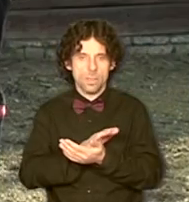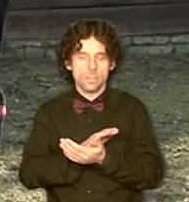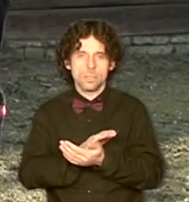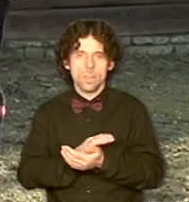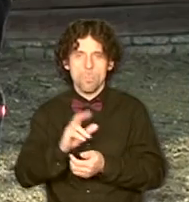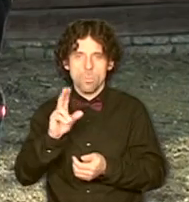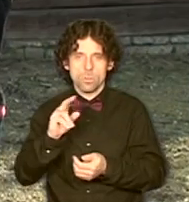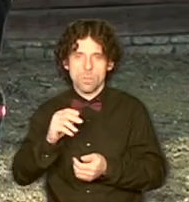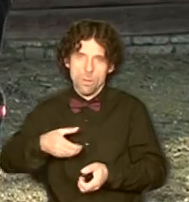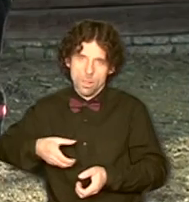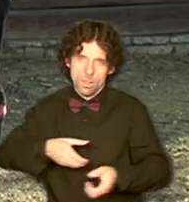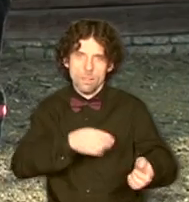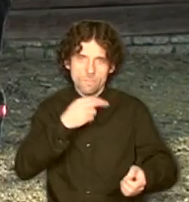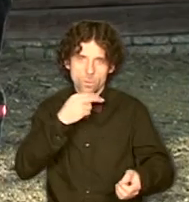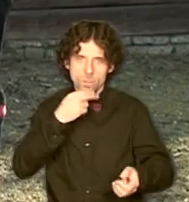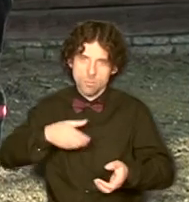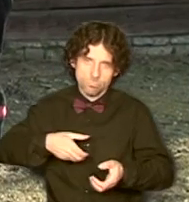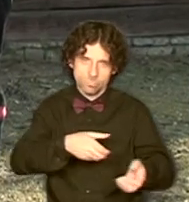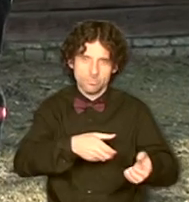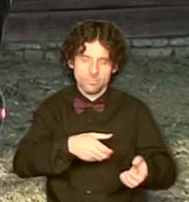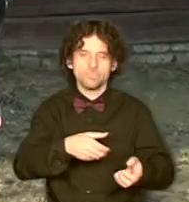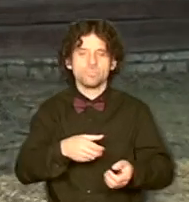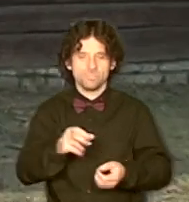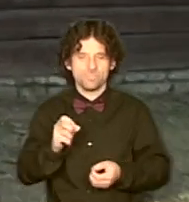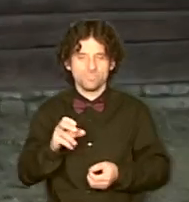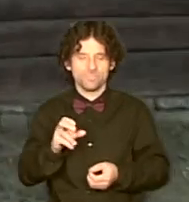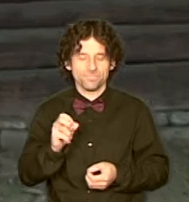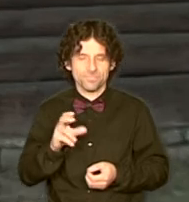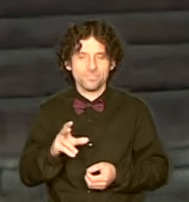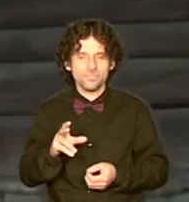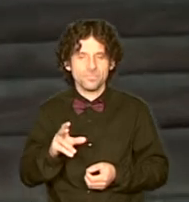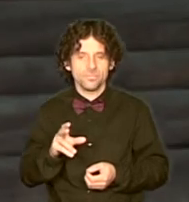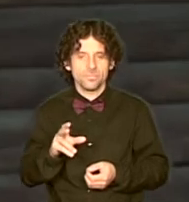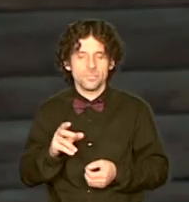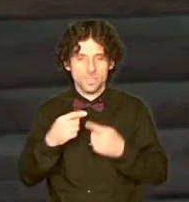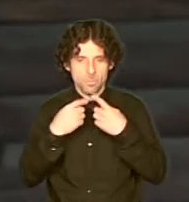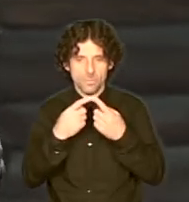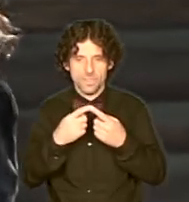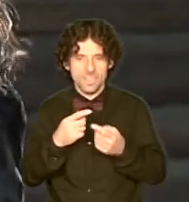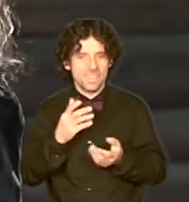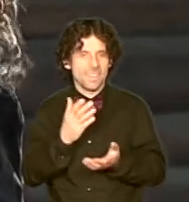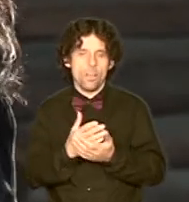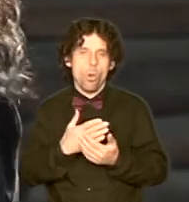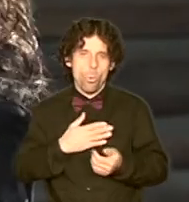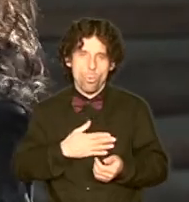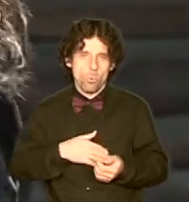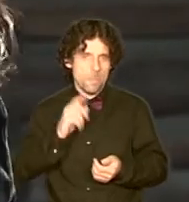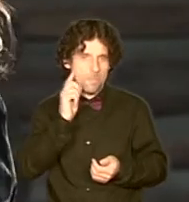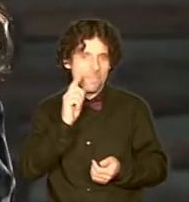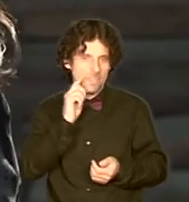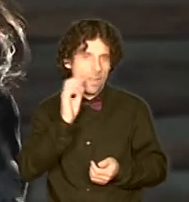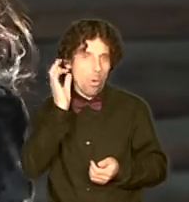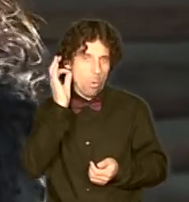dingus, podczas którego panowie polewają panie wodą. I tak, i muszę powiedzieć, że jest to nie tylko ulubiony